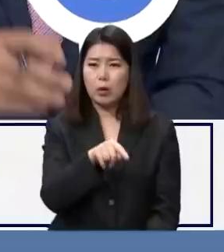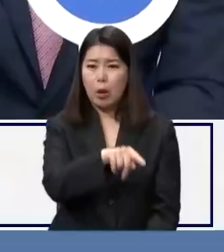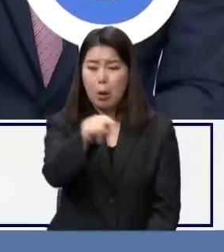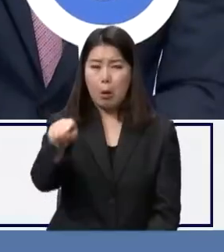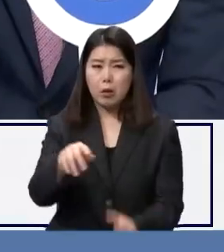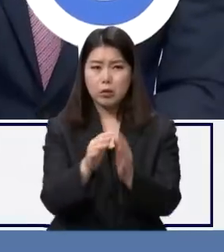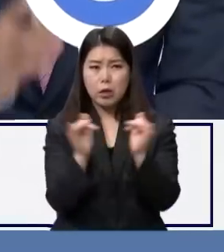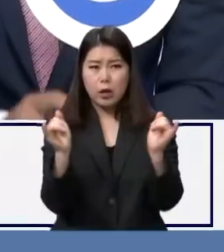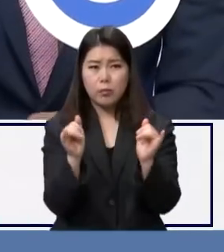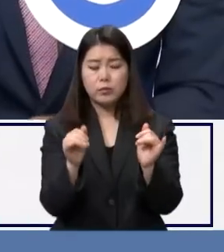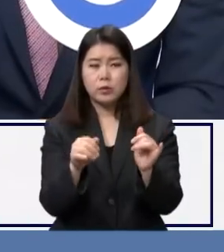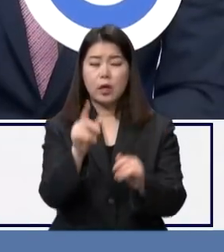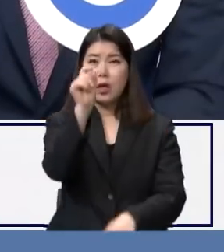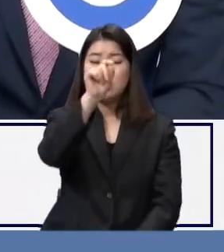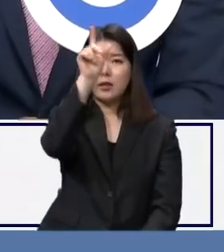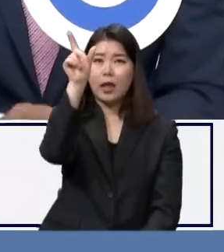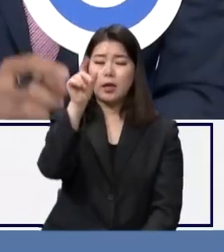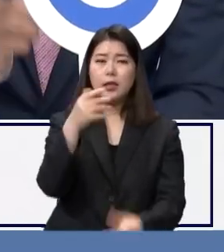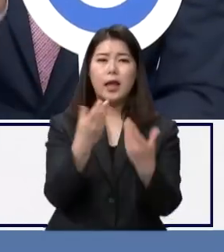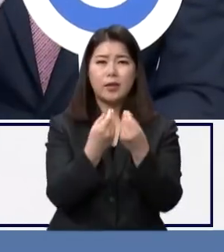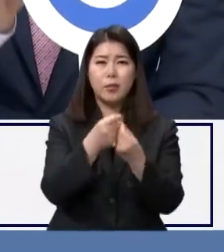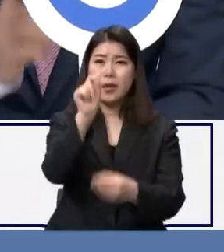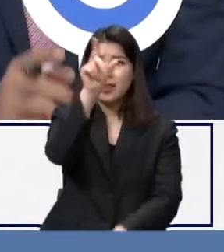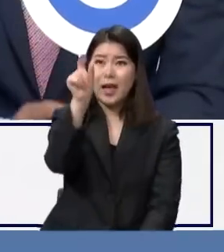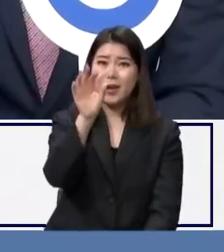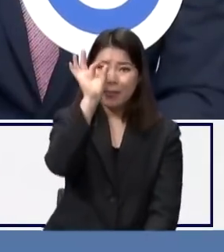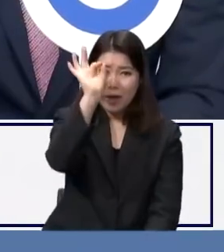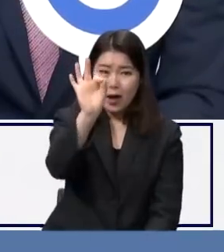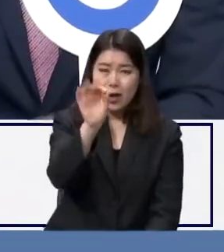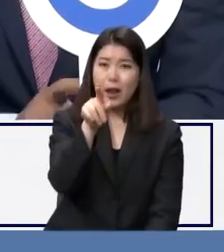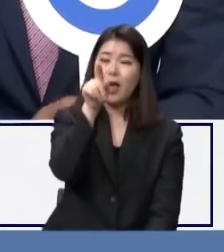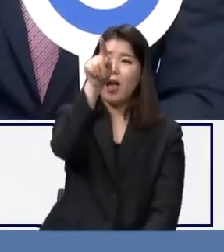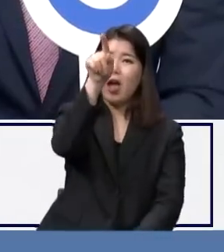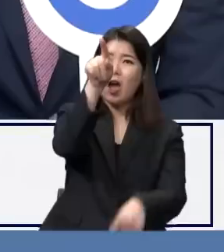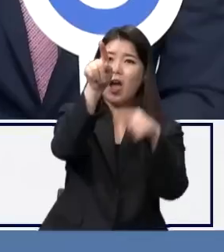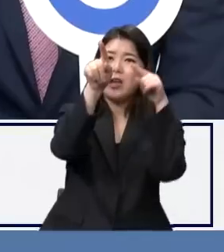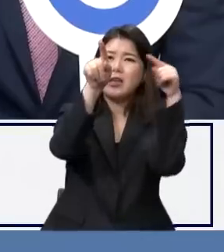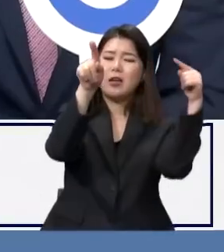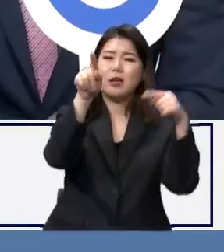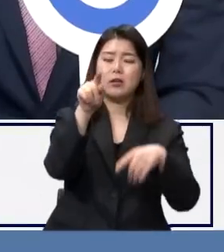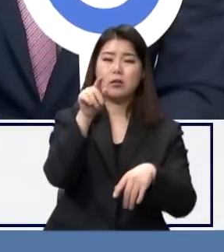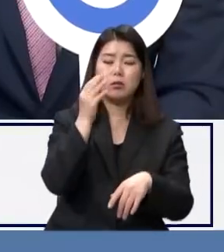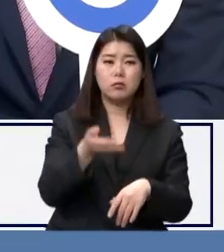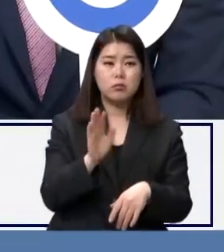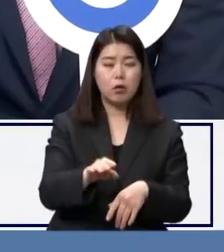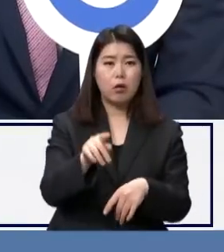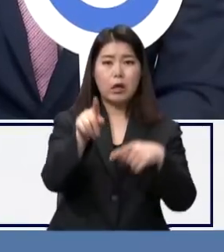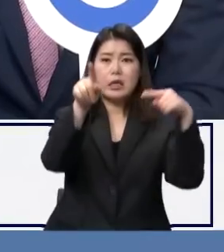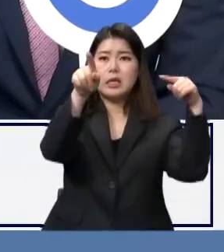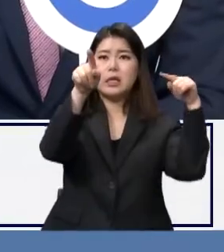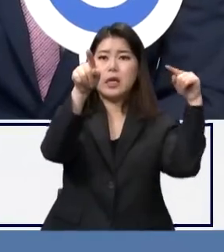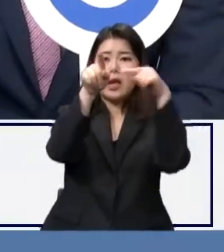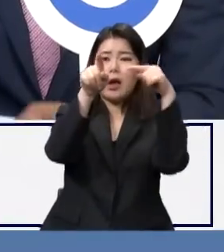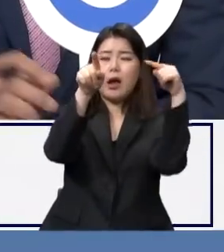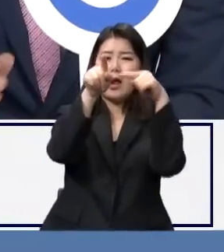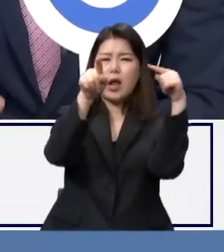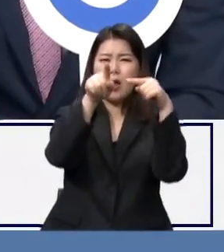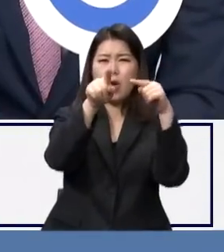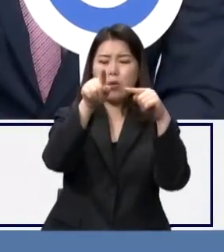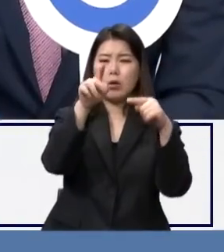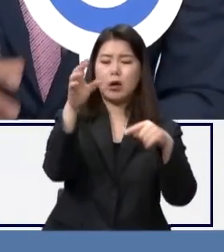것들은 달을 보라고 하고 있는데 달을 보라고 하는 그 손가락을 가리키면서 논란을 펼치고 있는 상황인 겁니다 그래서